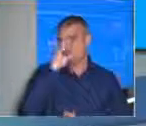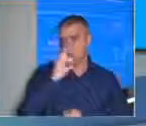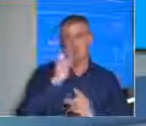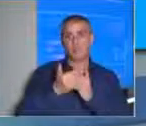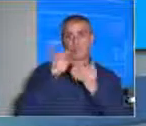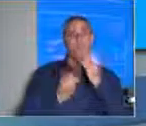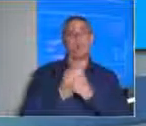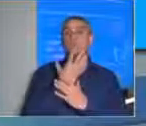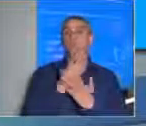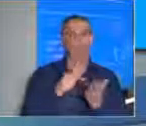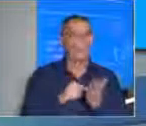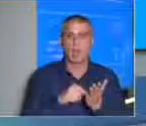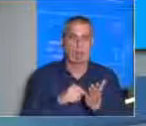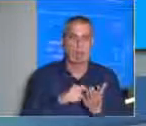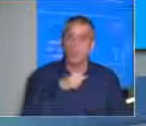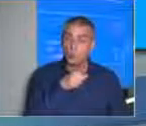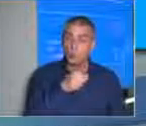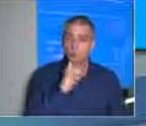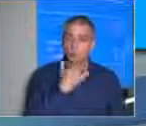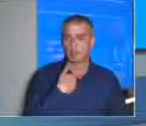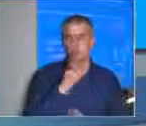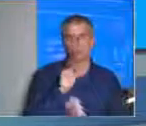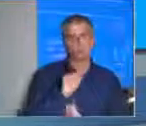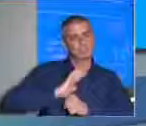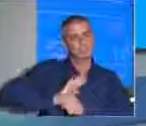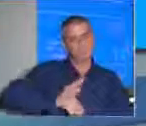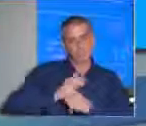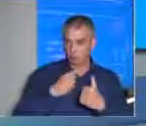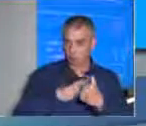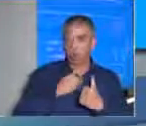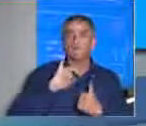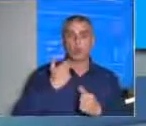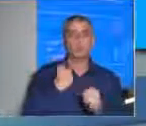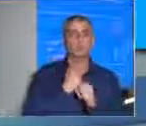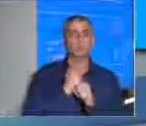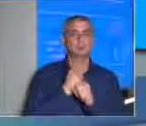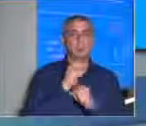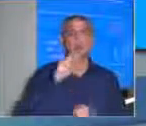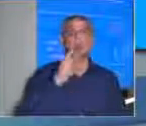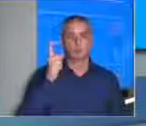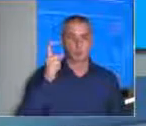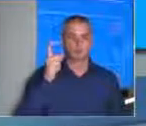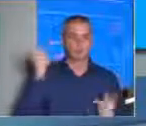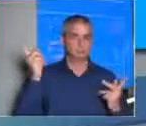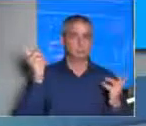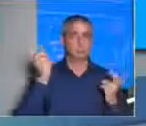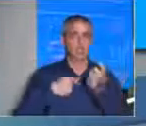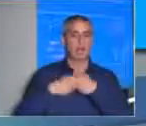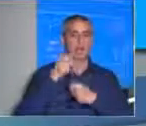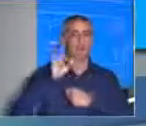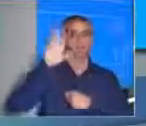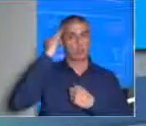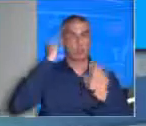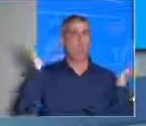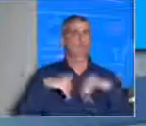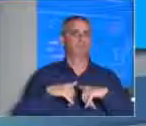וגם של בוש, משום ש... הוא כן חיזק את הסנקציות, והוא כן גרם שוב פעם לקריסה של הכלכלה של